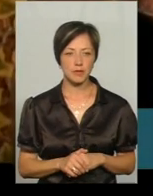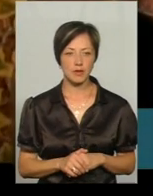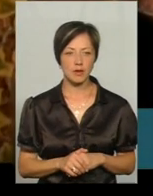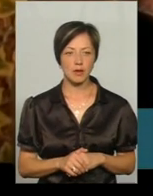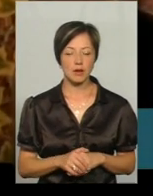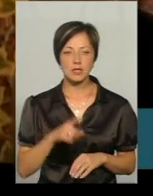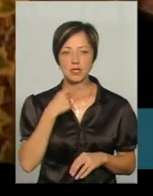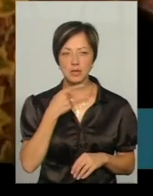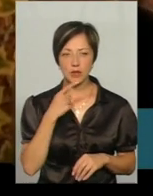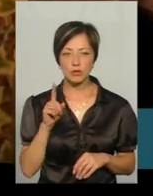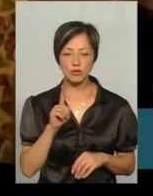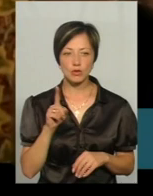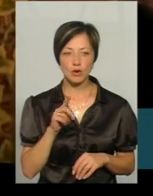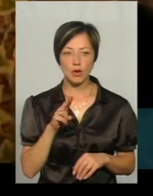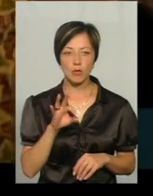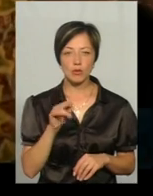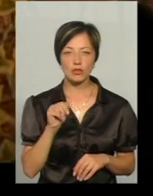казали? Сам сказали, що в Почаїв.